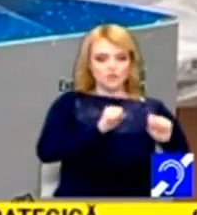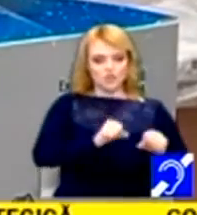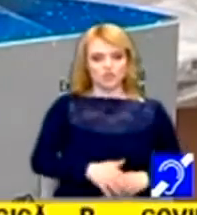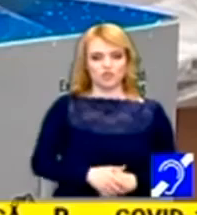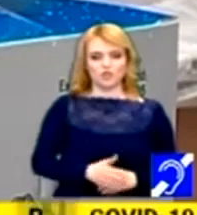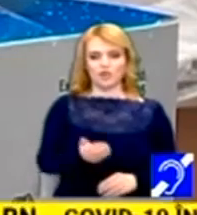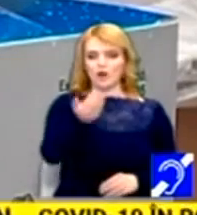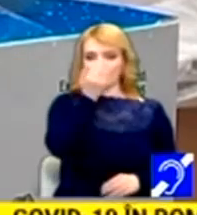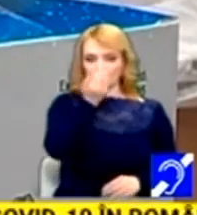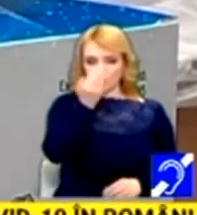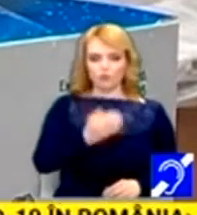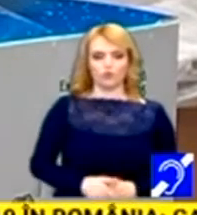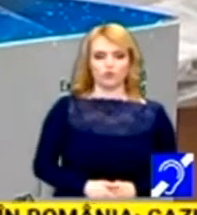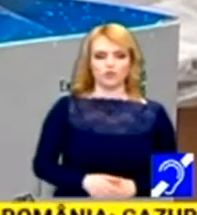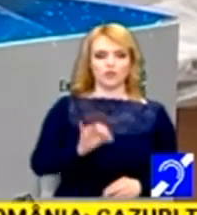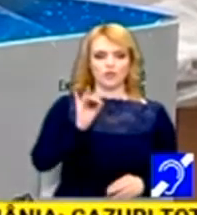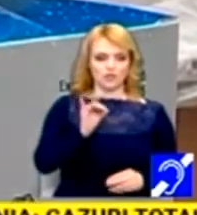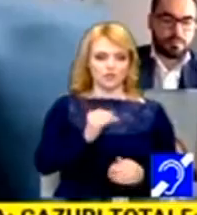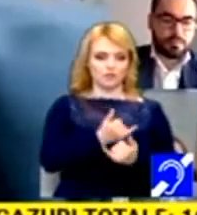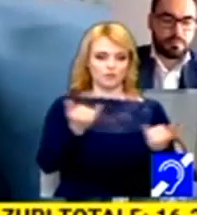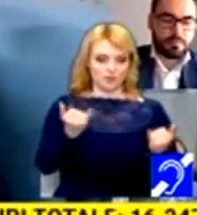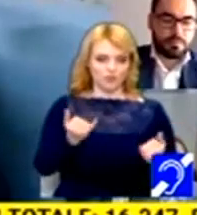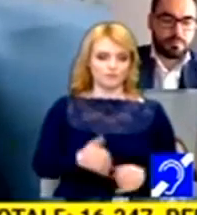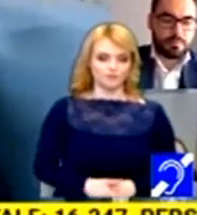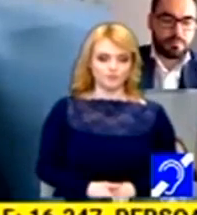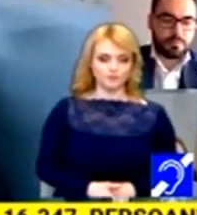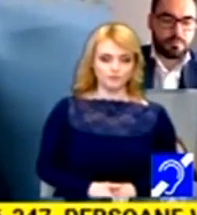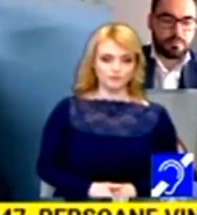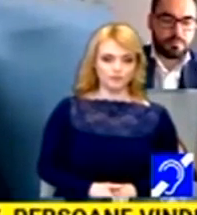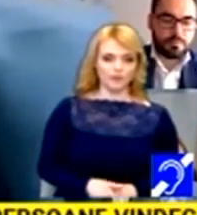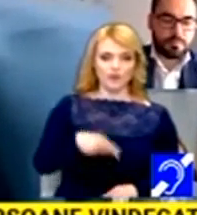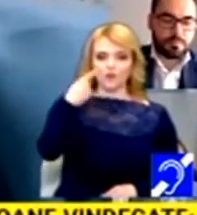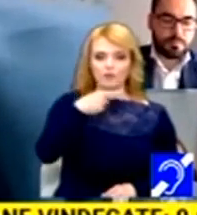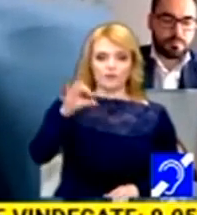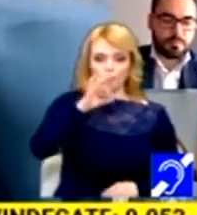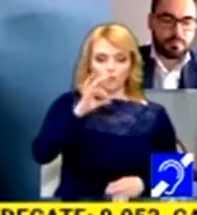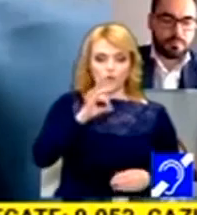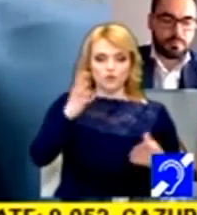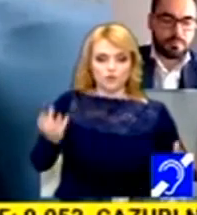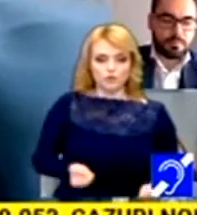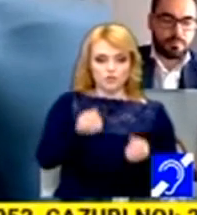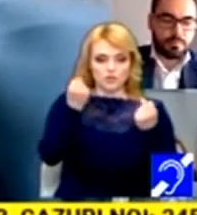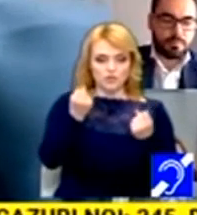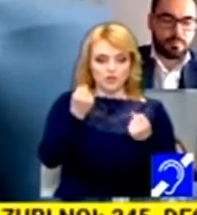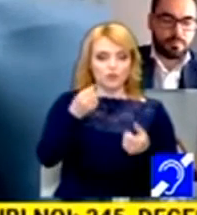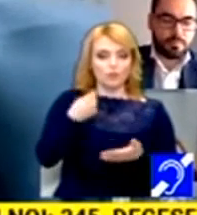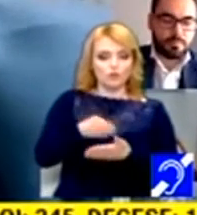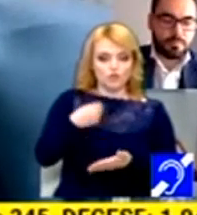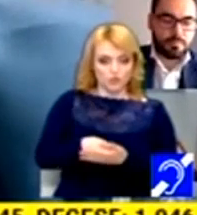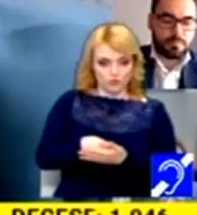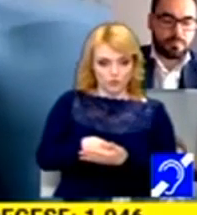ventilatoare pentru respirație artificială și personal medical. Vorbim despre susținerea